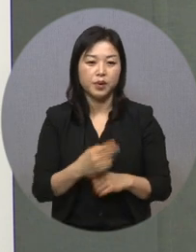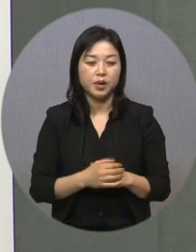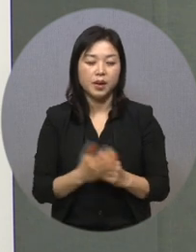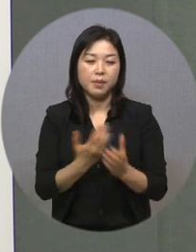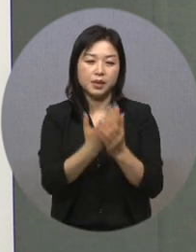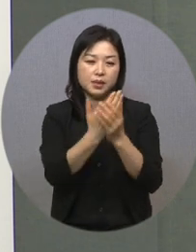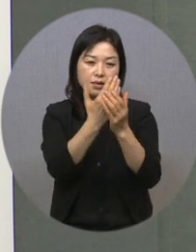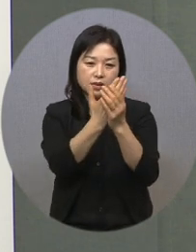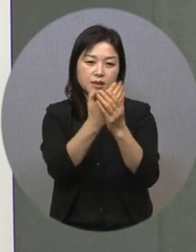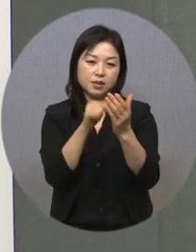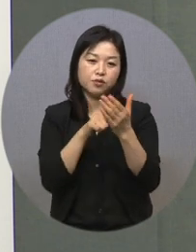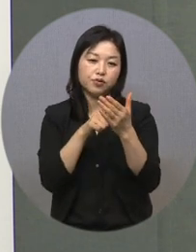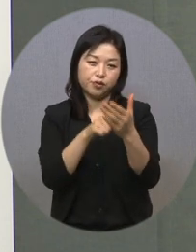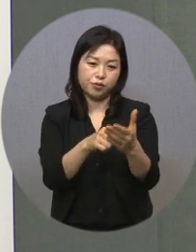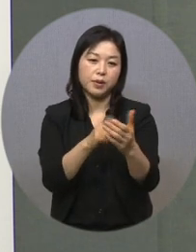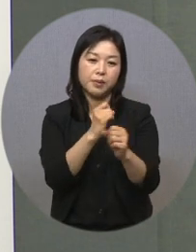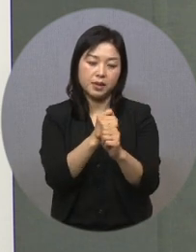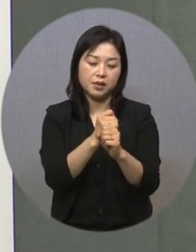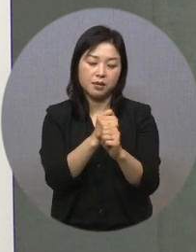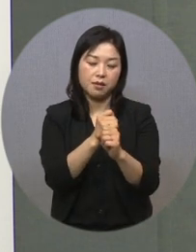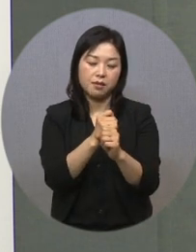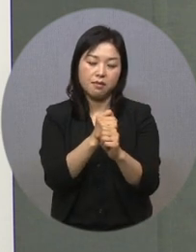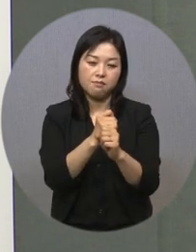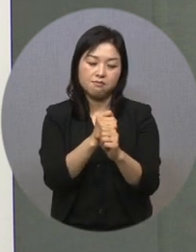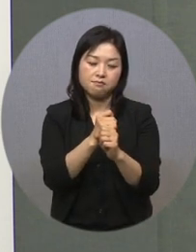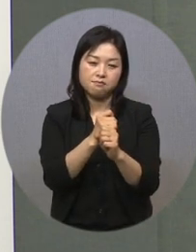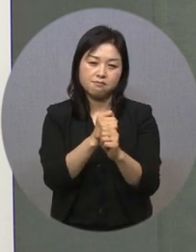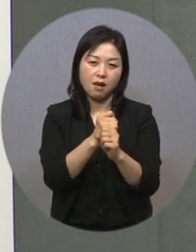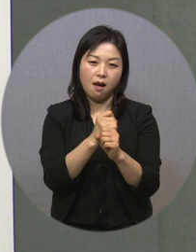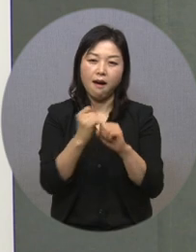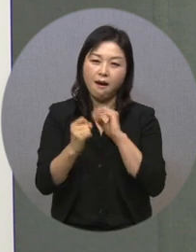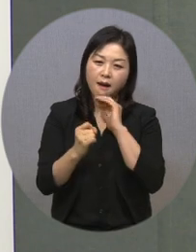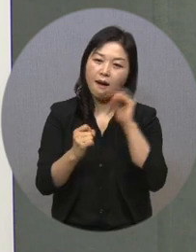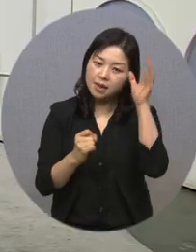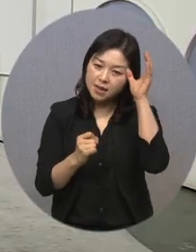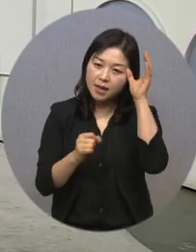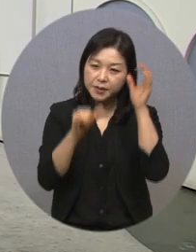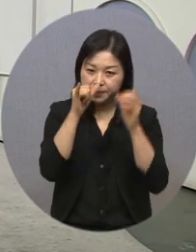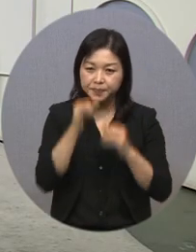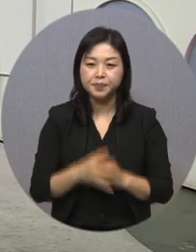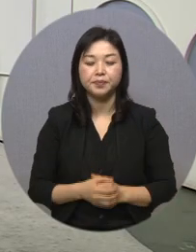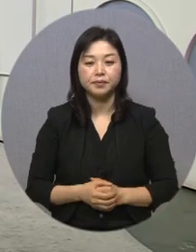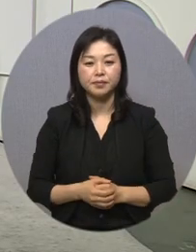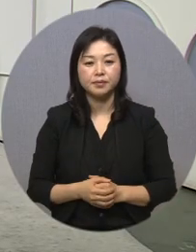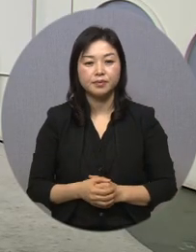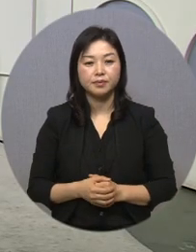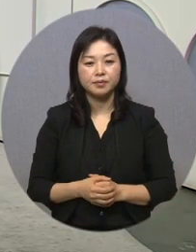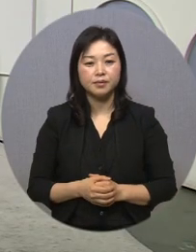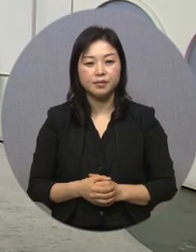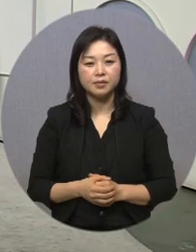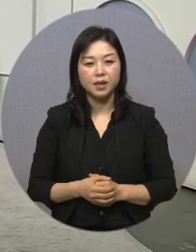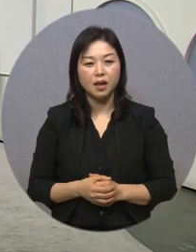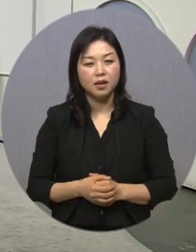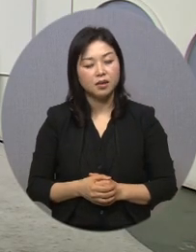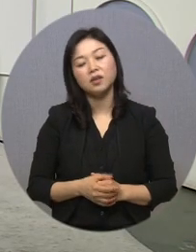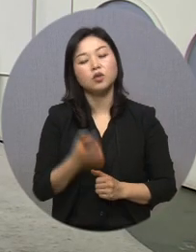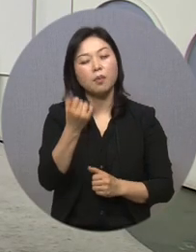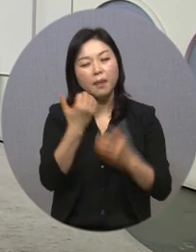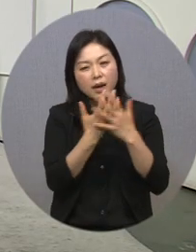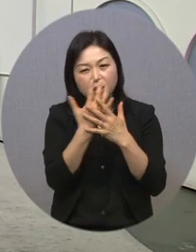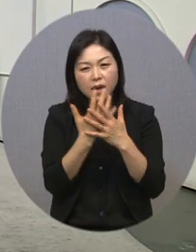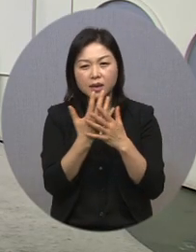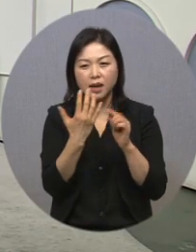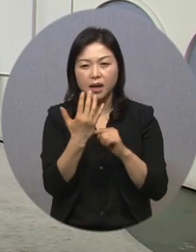발전의 여지를 추구하는 거는 기대할 만하죠. 그런데 그렇게 막연하게